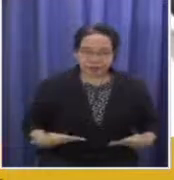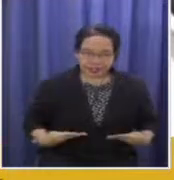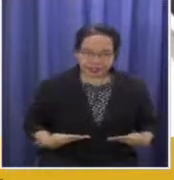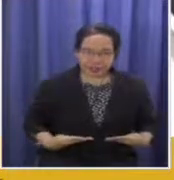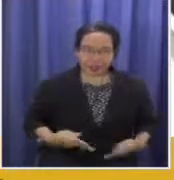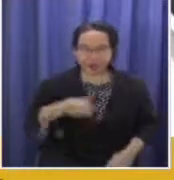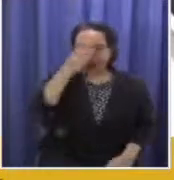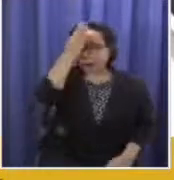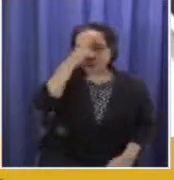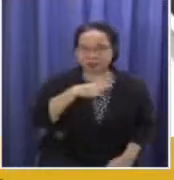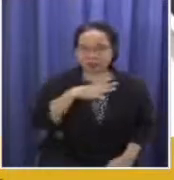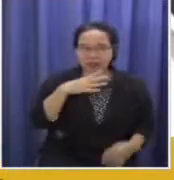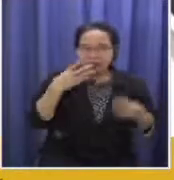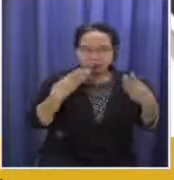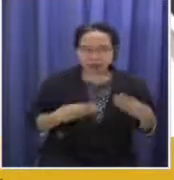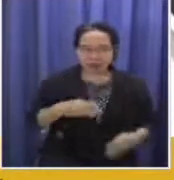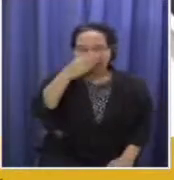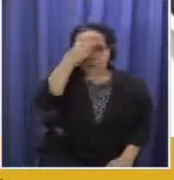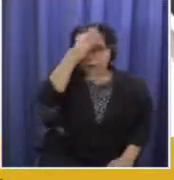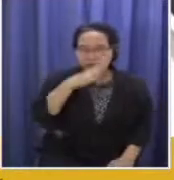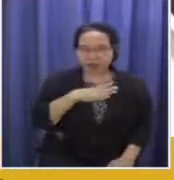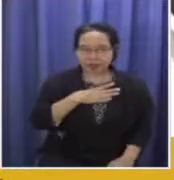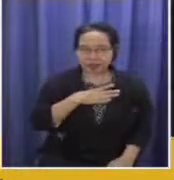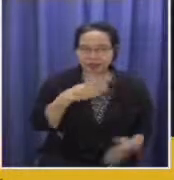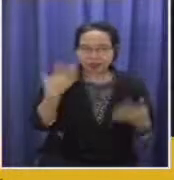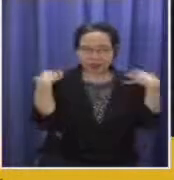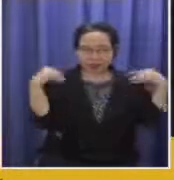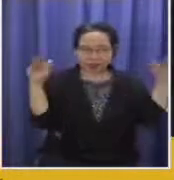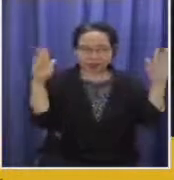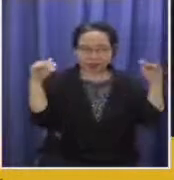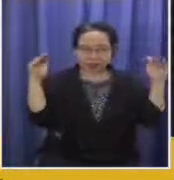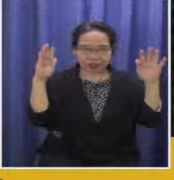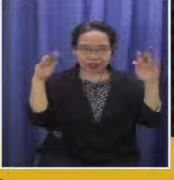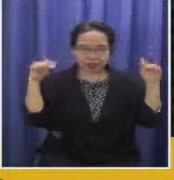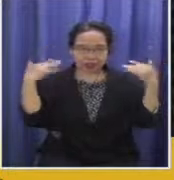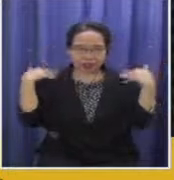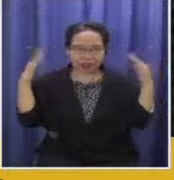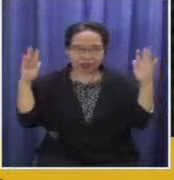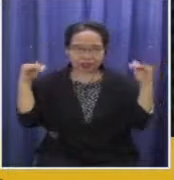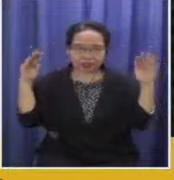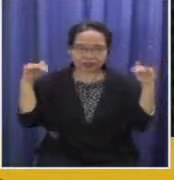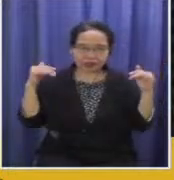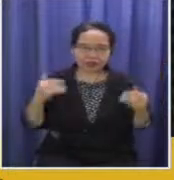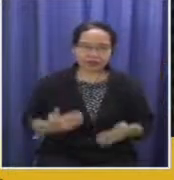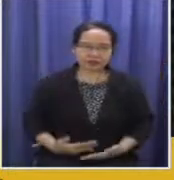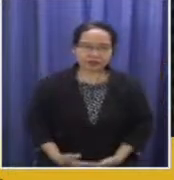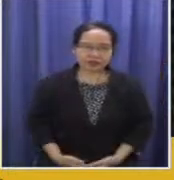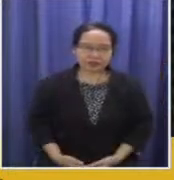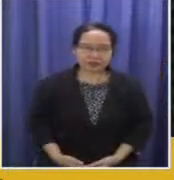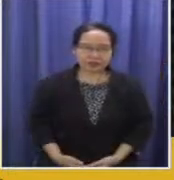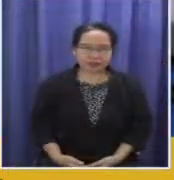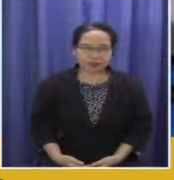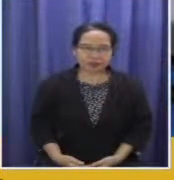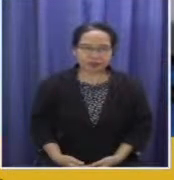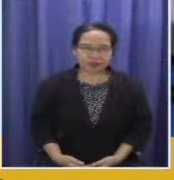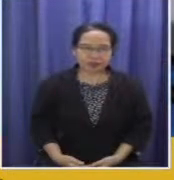of a man, the body of a man, these angels. भनेपछि भन्न खोजेको कुरा के हो भने